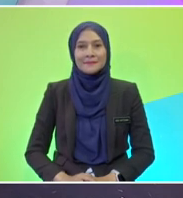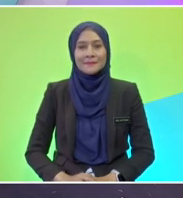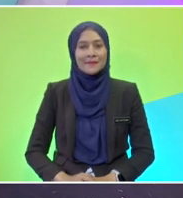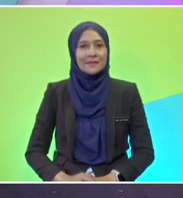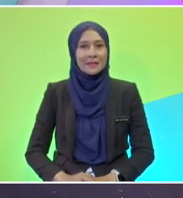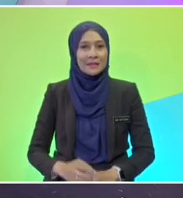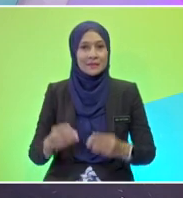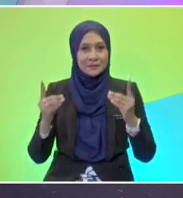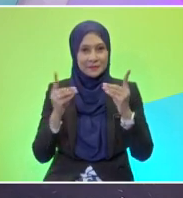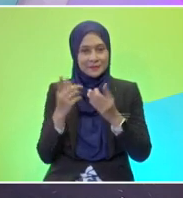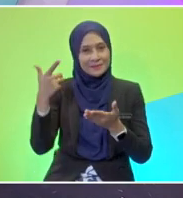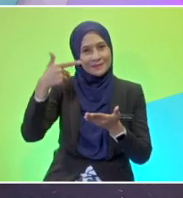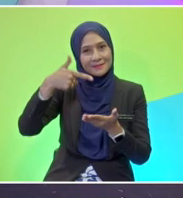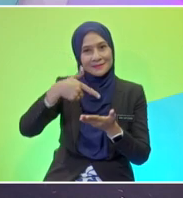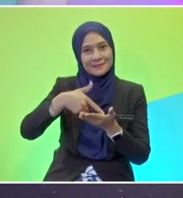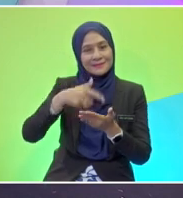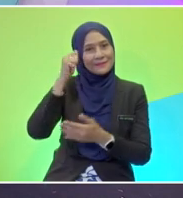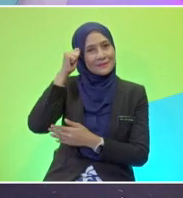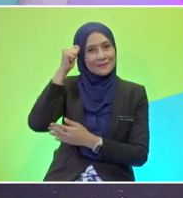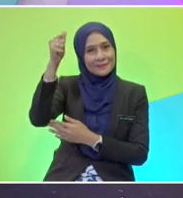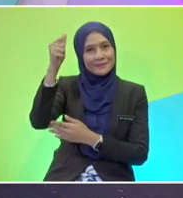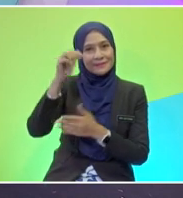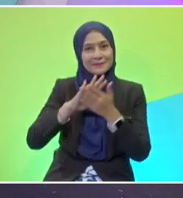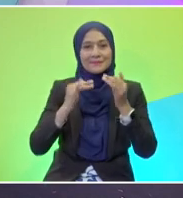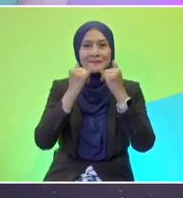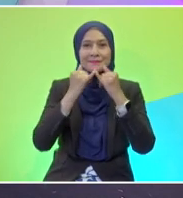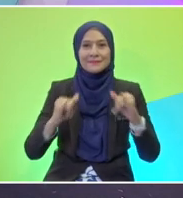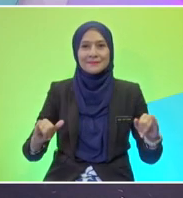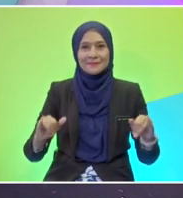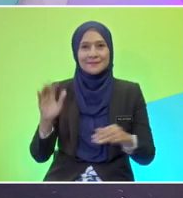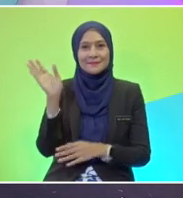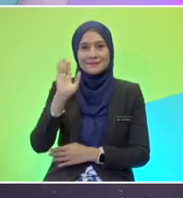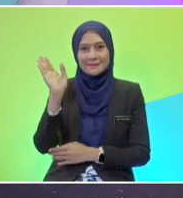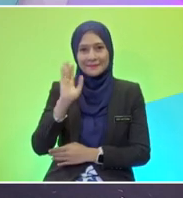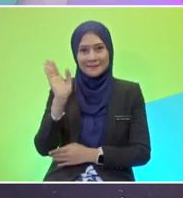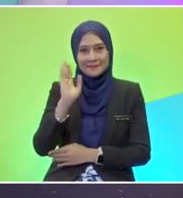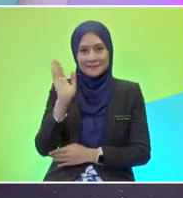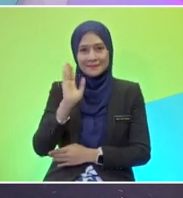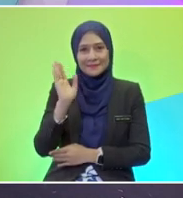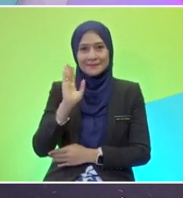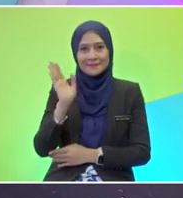lagi ya. Assalamualaikum dan salam sejahtera. Bye.